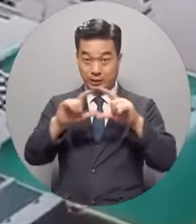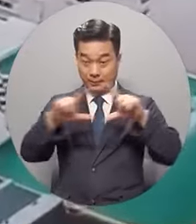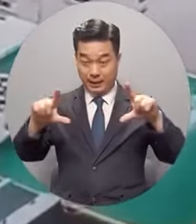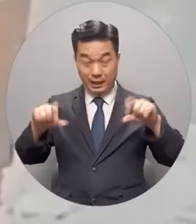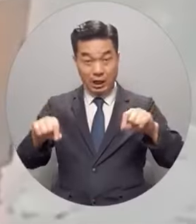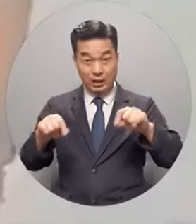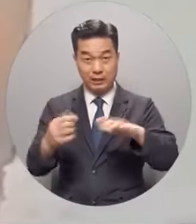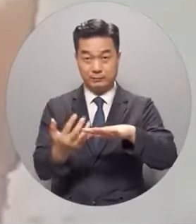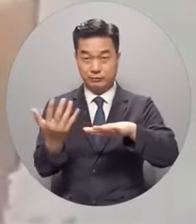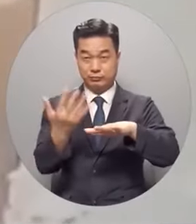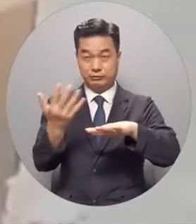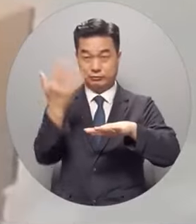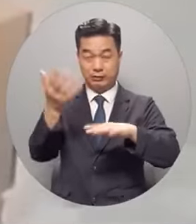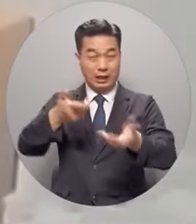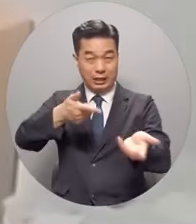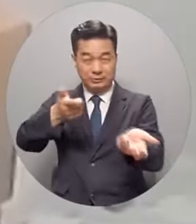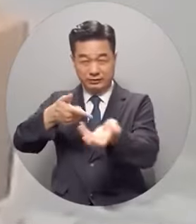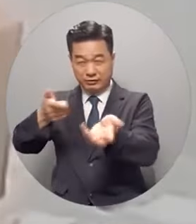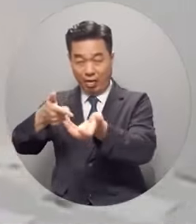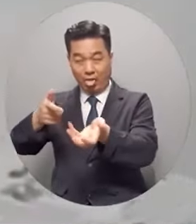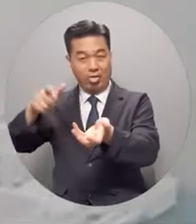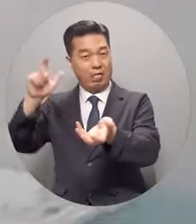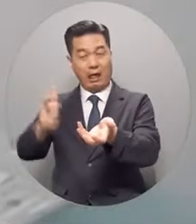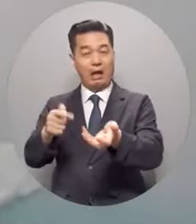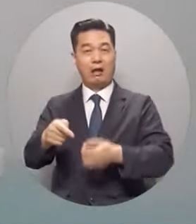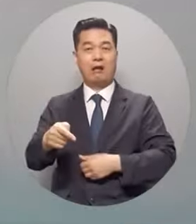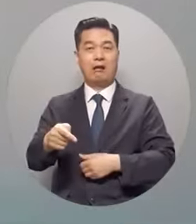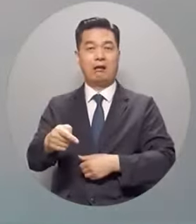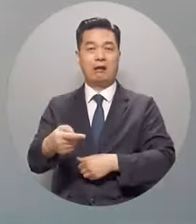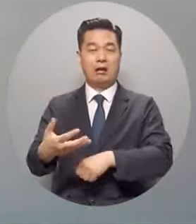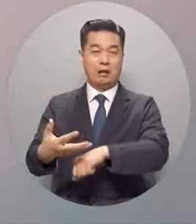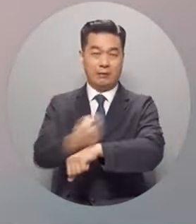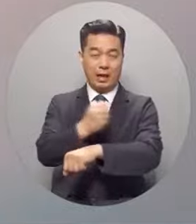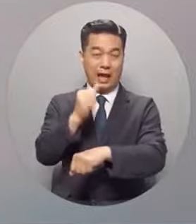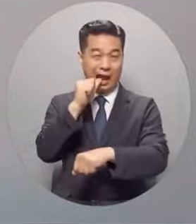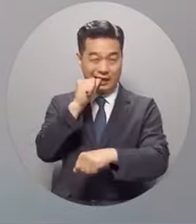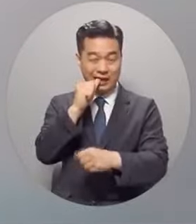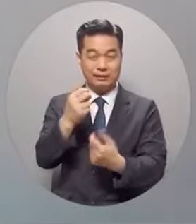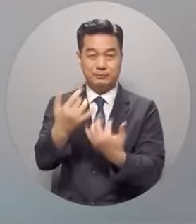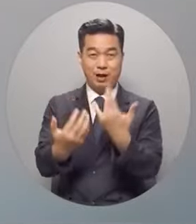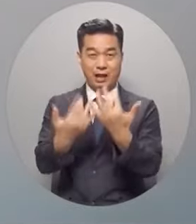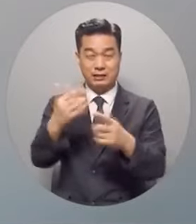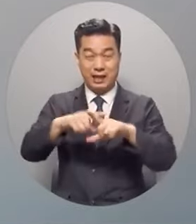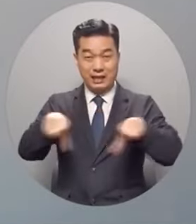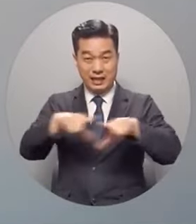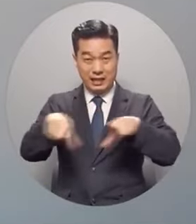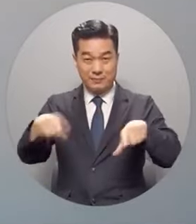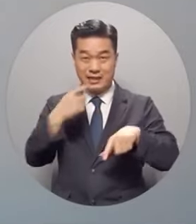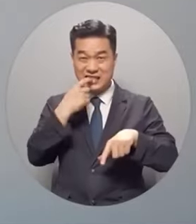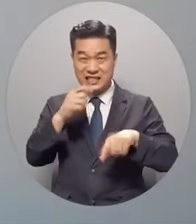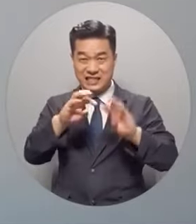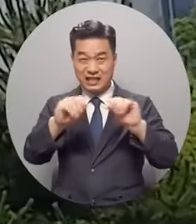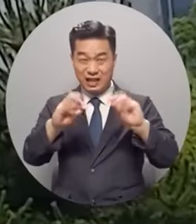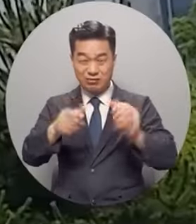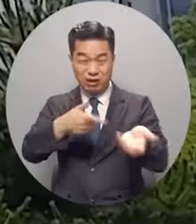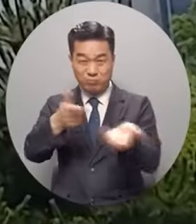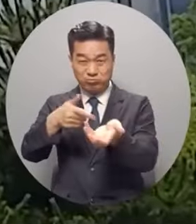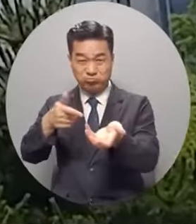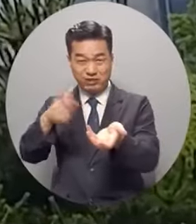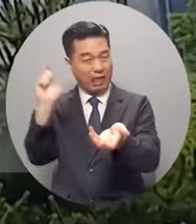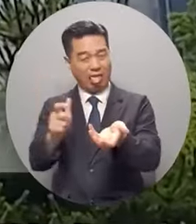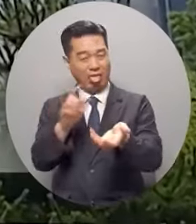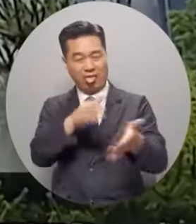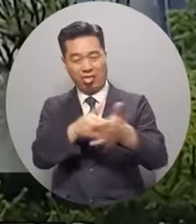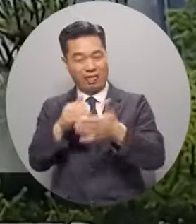직원이 소화기를 뿌려보지만 잡히지 않습니다. 맹렬한 금속 화재에 일반 분말 소화기는 역부족이었습니다. 그런데